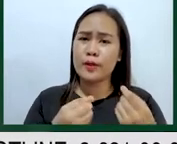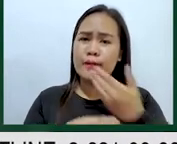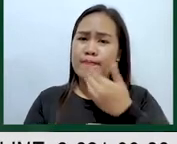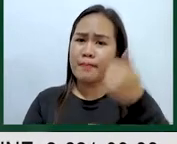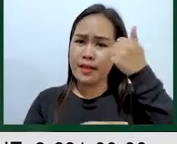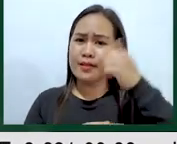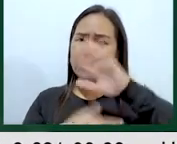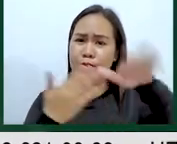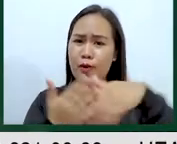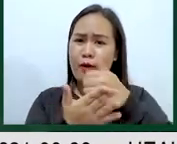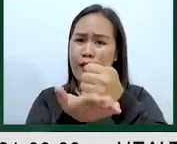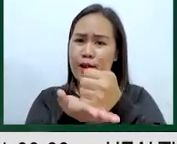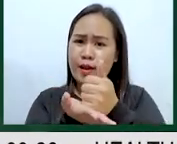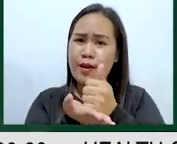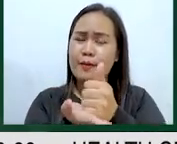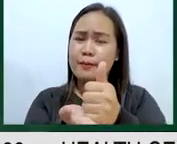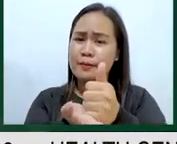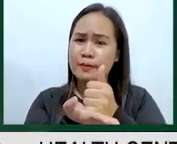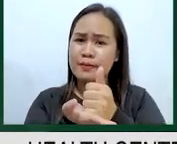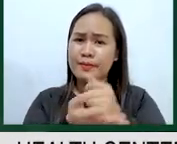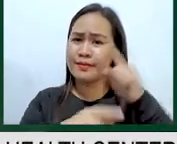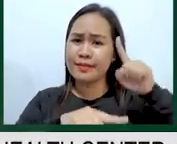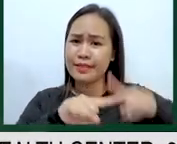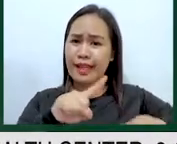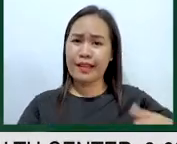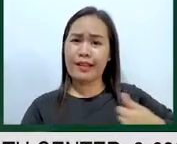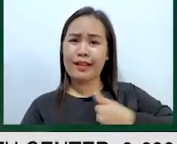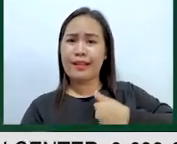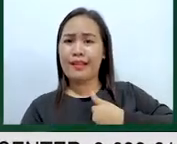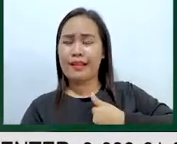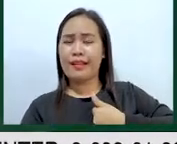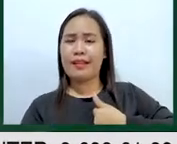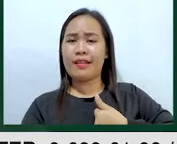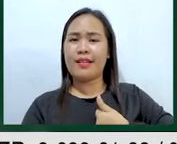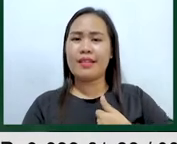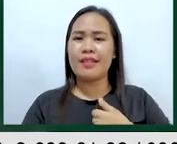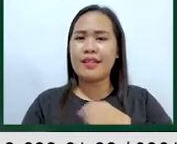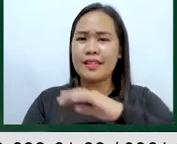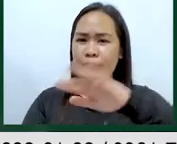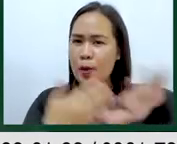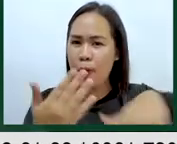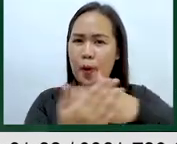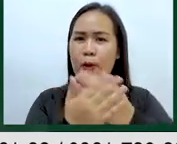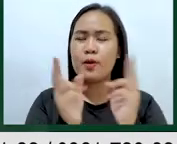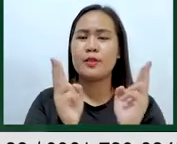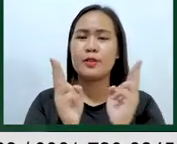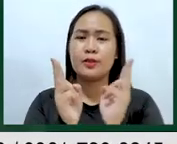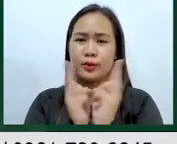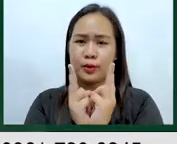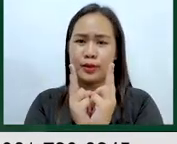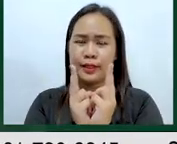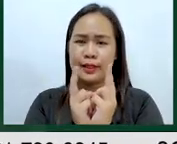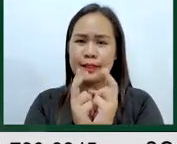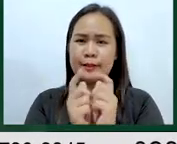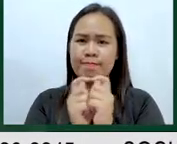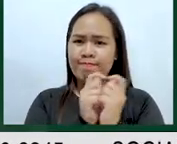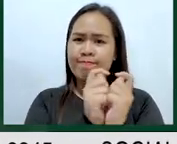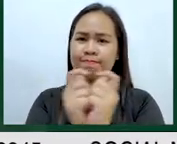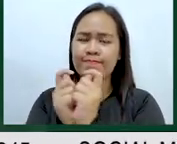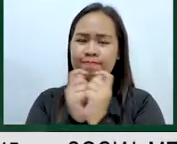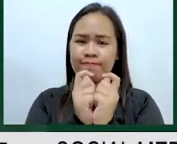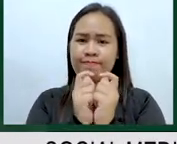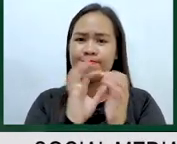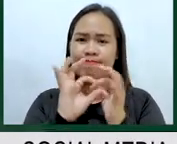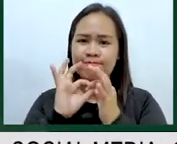Let's do our best, magtulungan po tayo, no? Hindi naman natin kaya to nang tayo lamang, no? Magsama-sama po tayo,